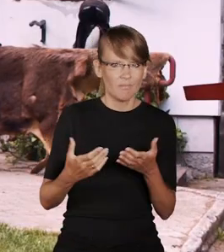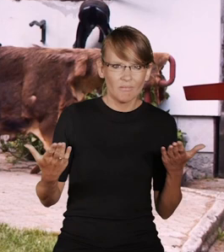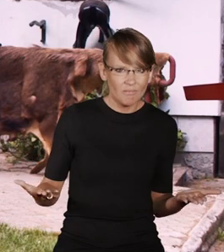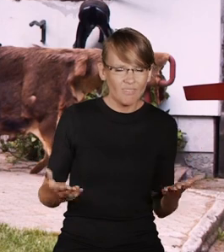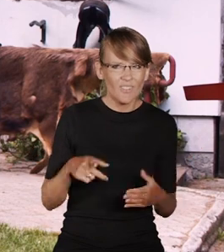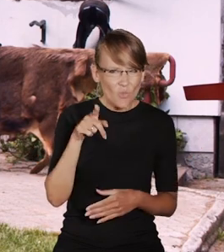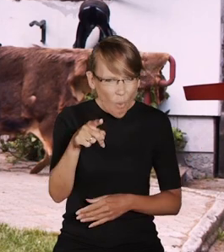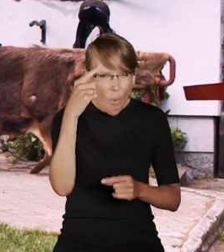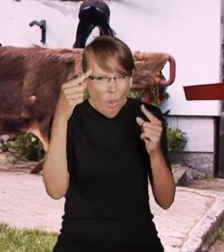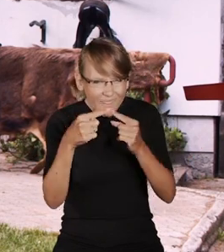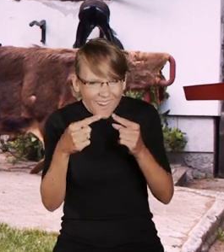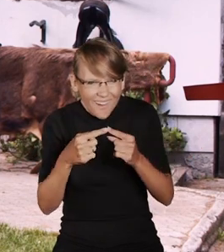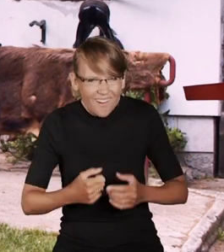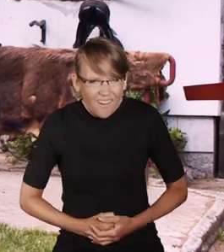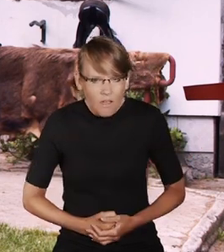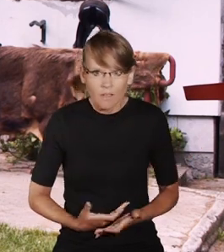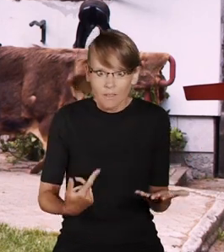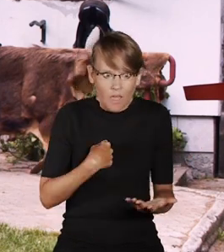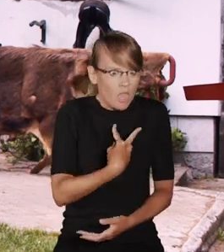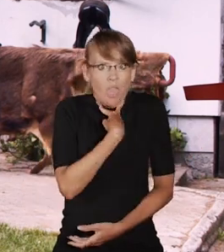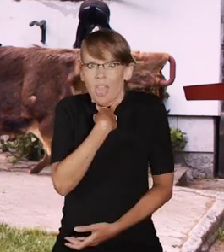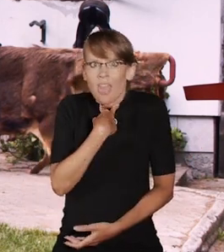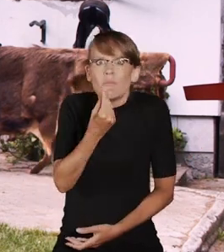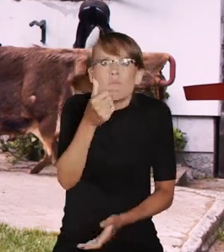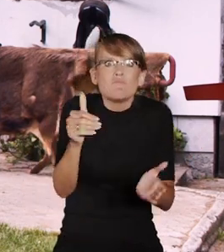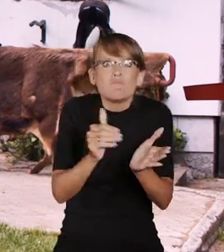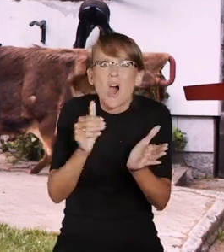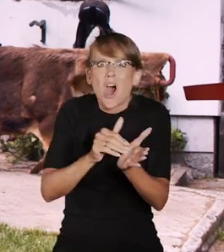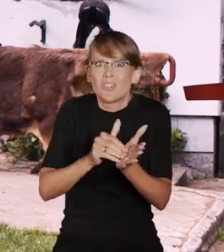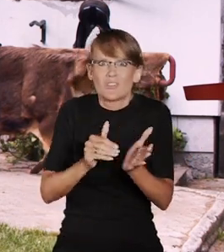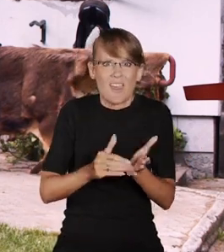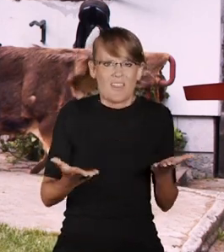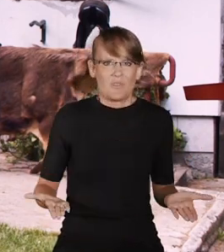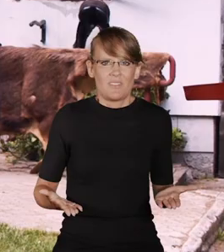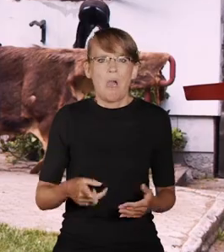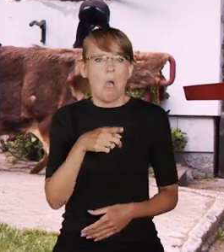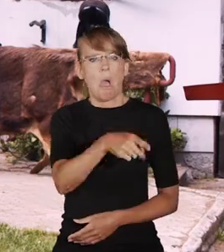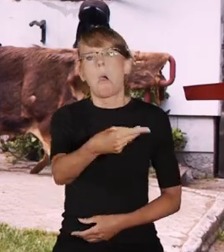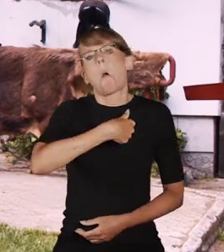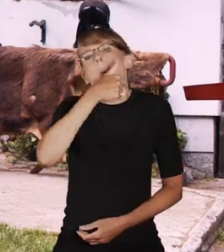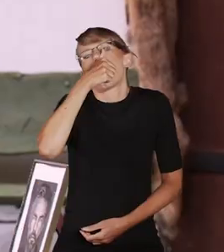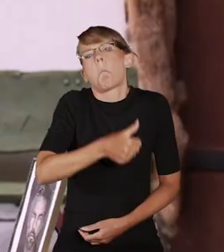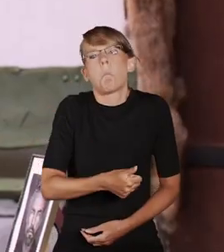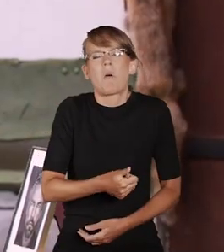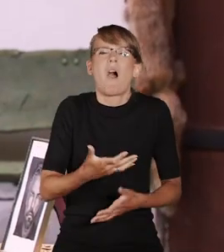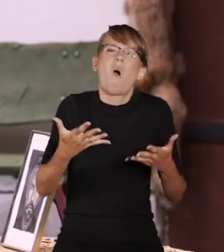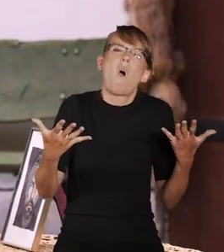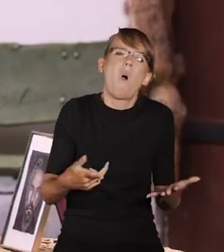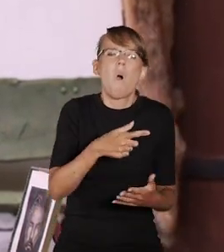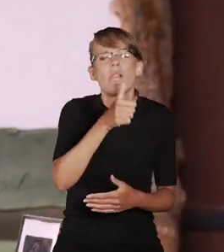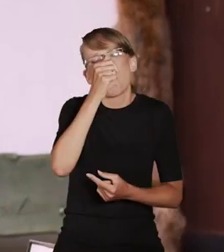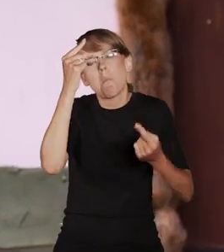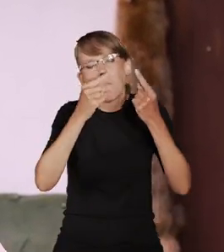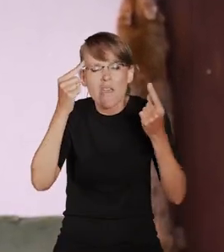Słucham. Przynieś mi kwasu. Albo wody. Wody. O, słucham. Tak. I to ma